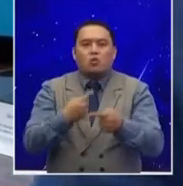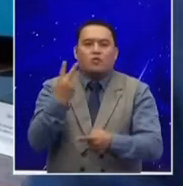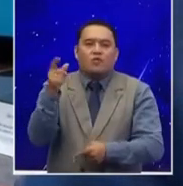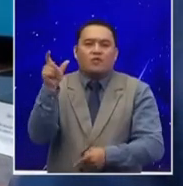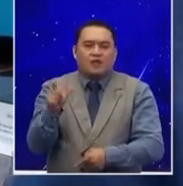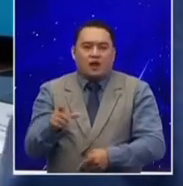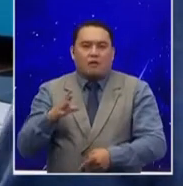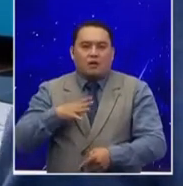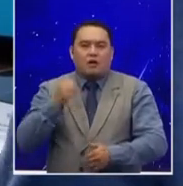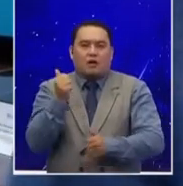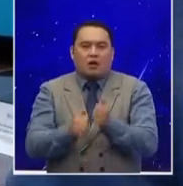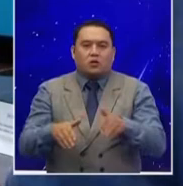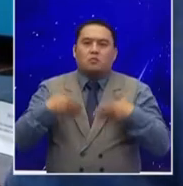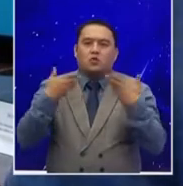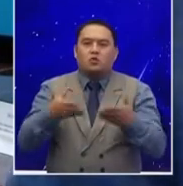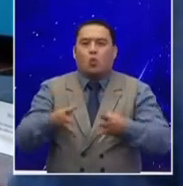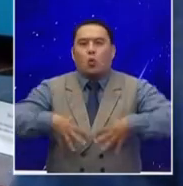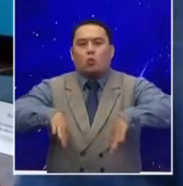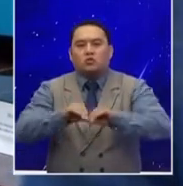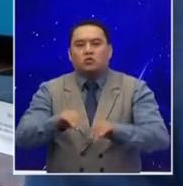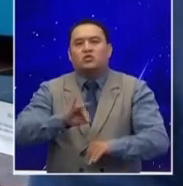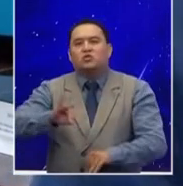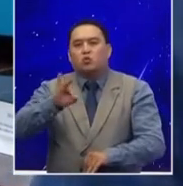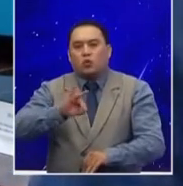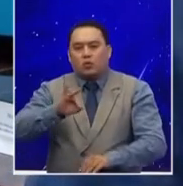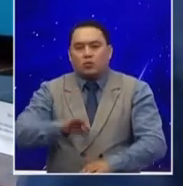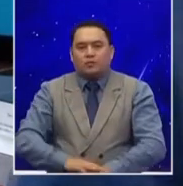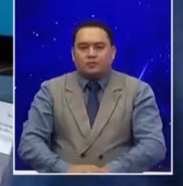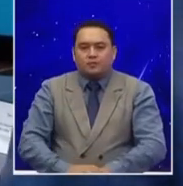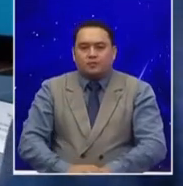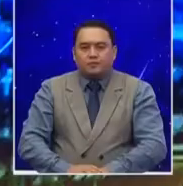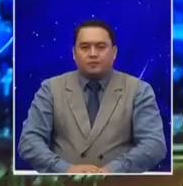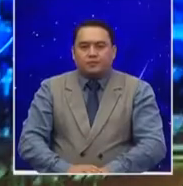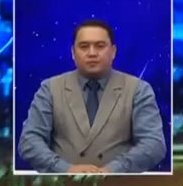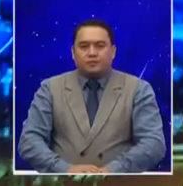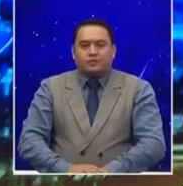людей, каждый конкурсант принес пользу обществу, изучая историю.